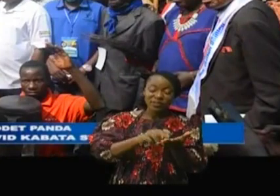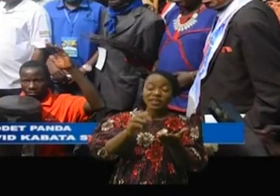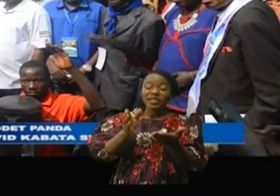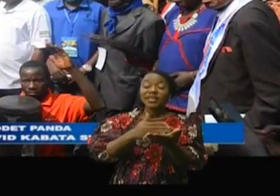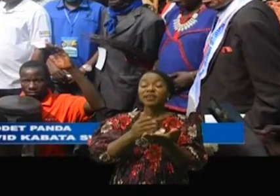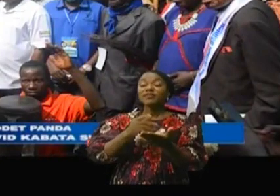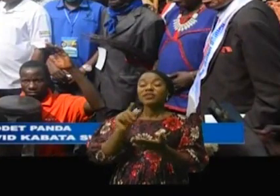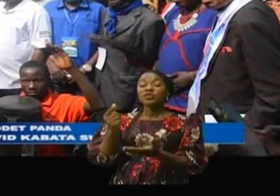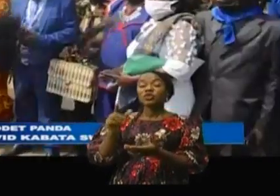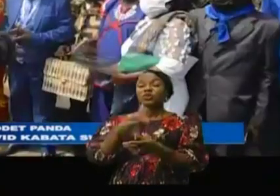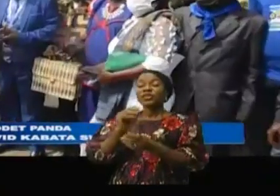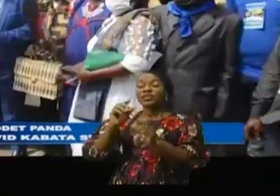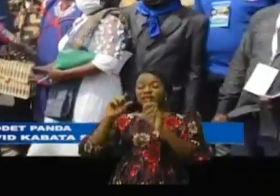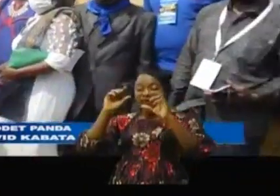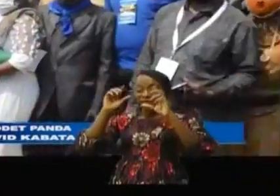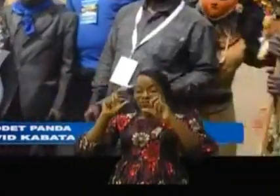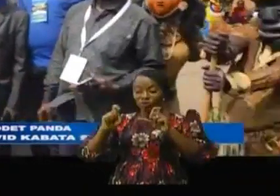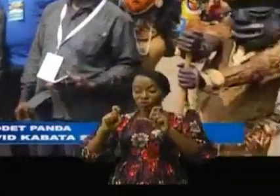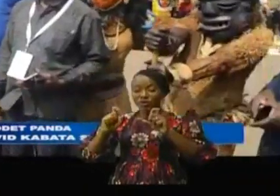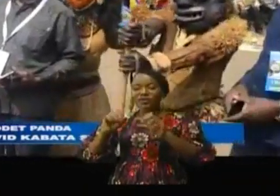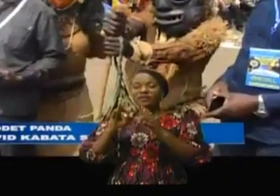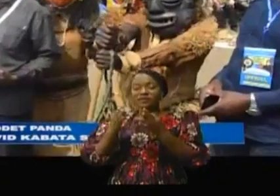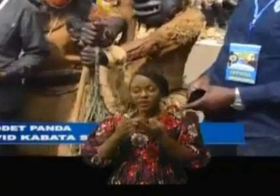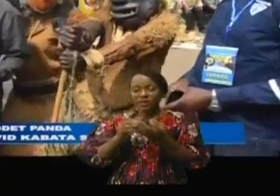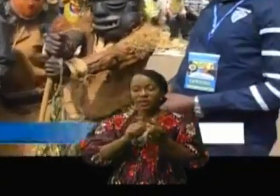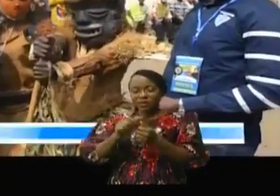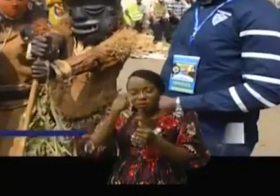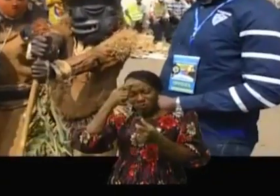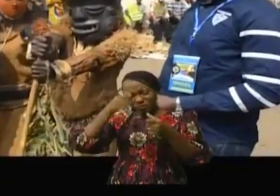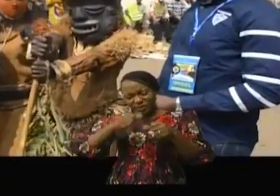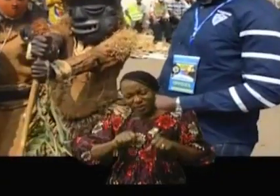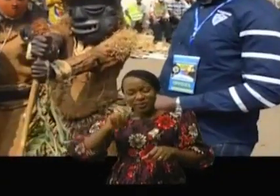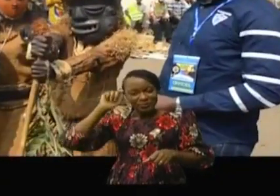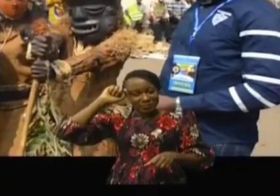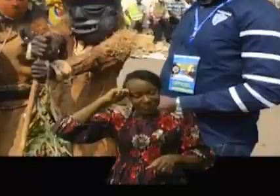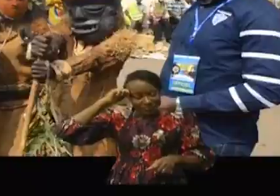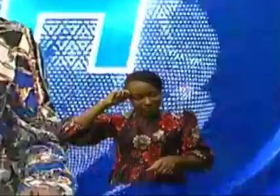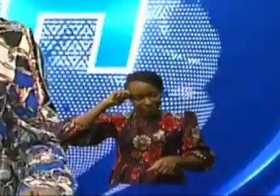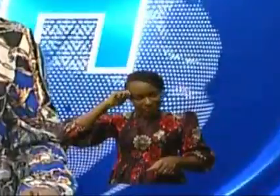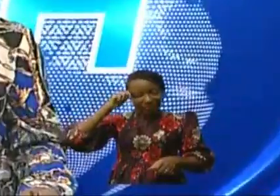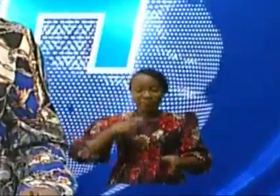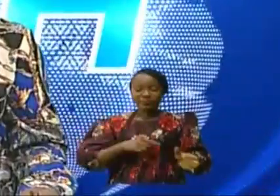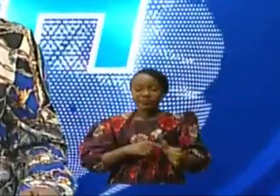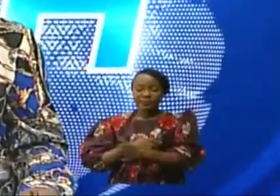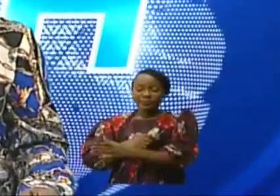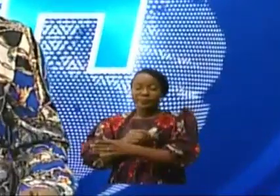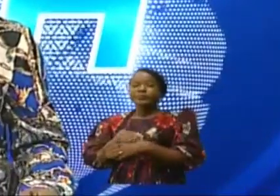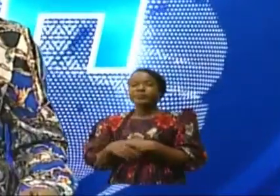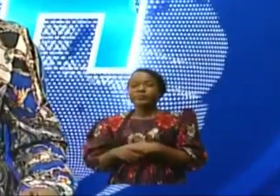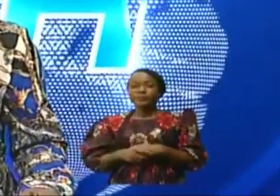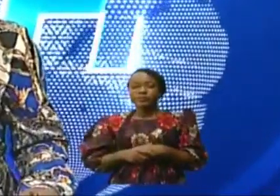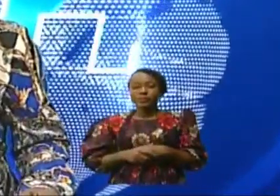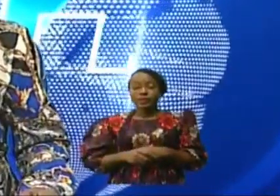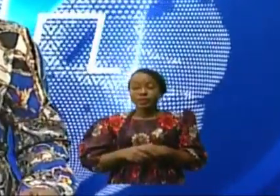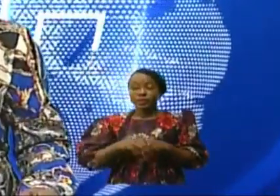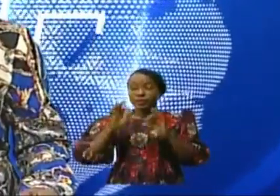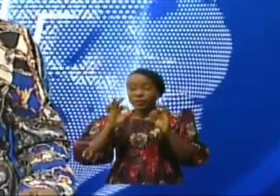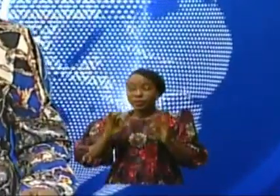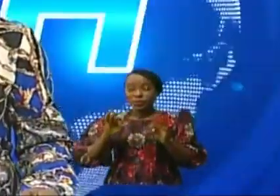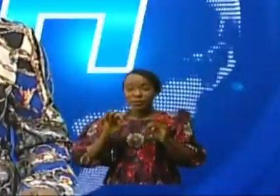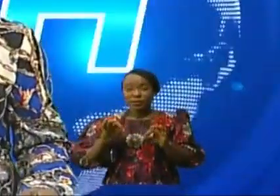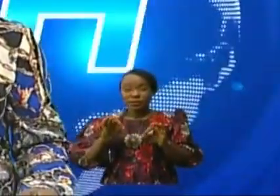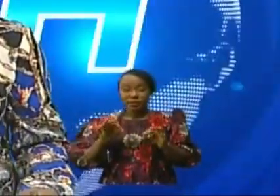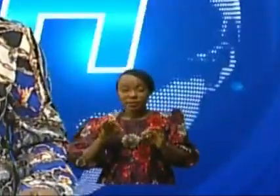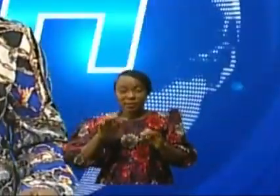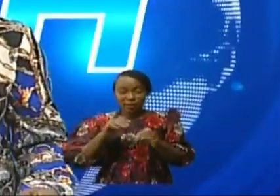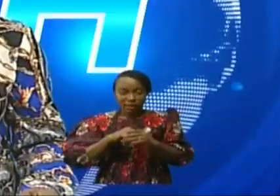de photos de famille avec chaque groupe ont immortalisé la manifestation du jour. Un nouveau-né dans le monde